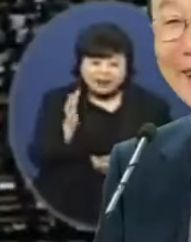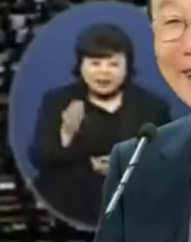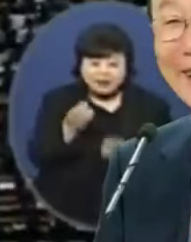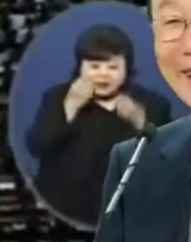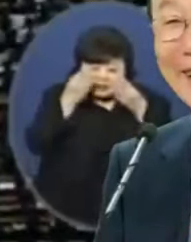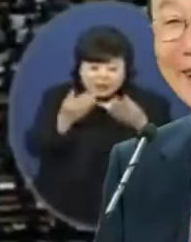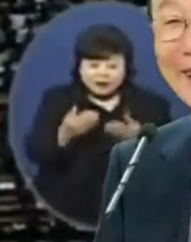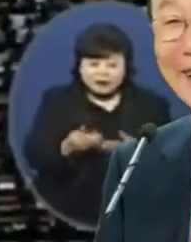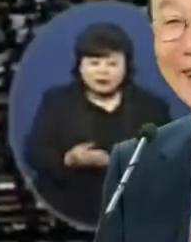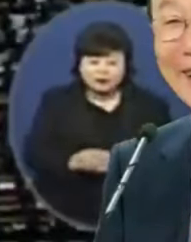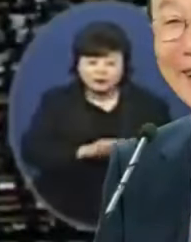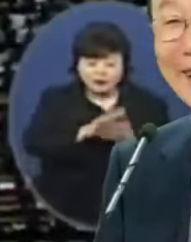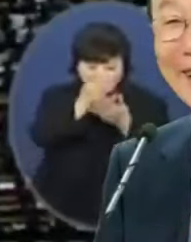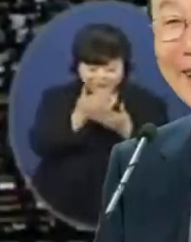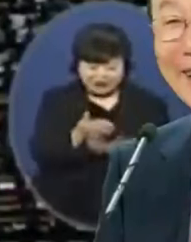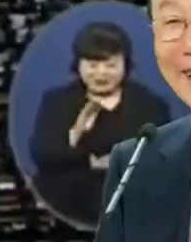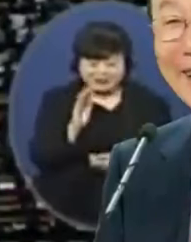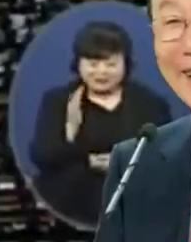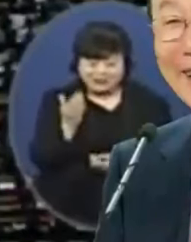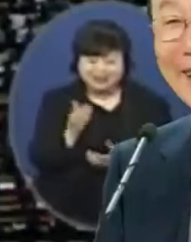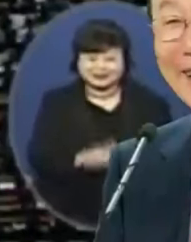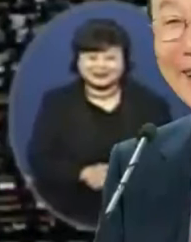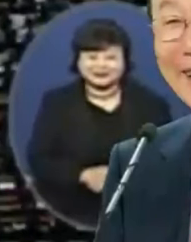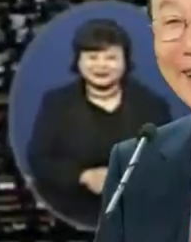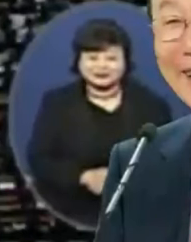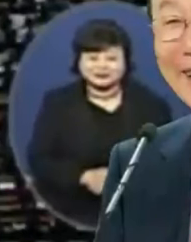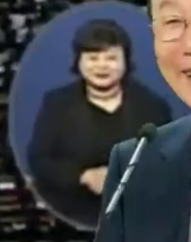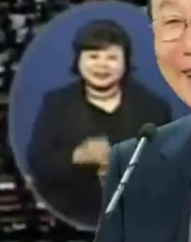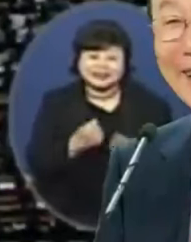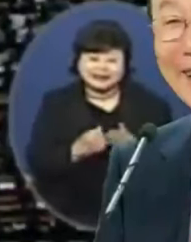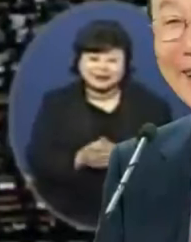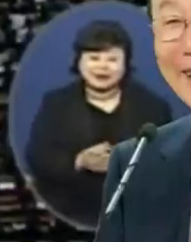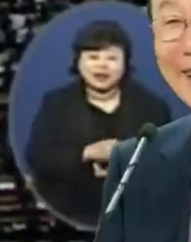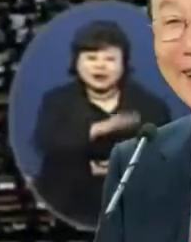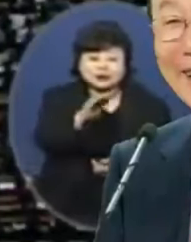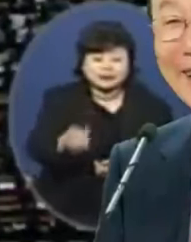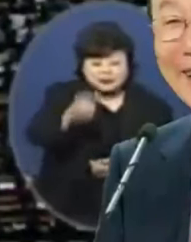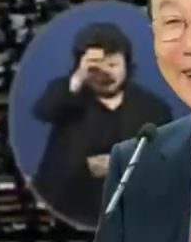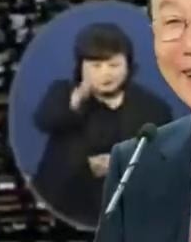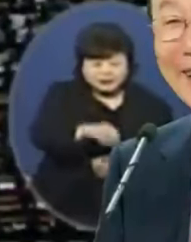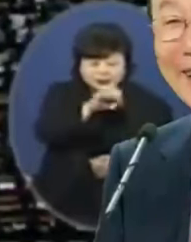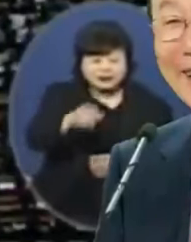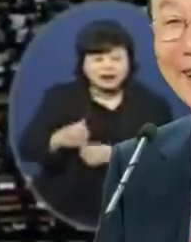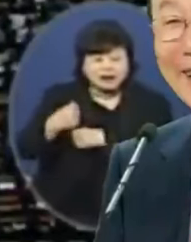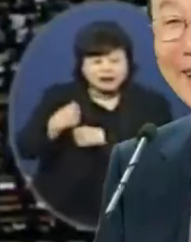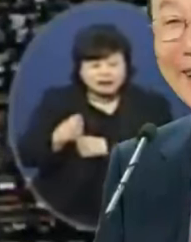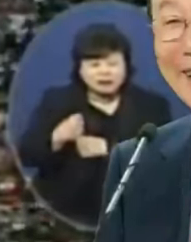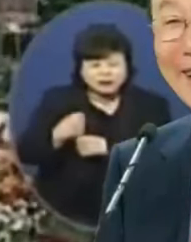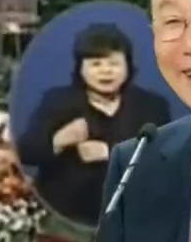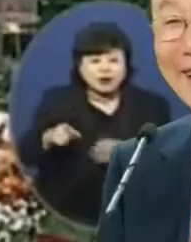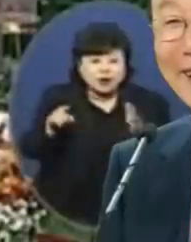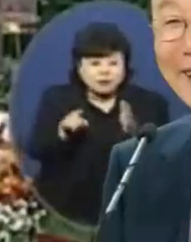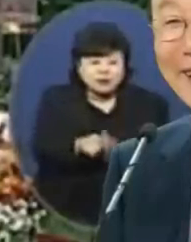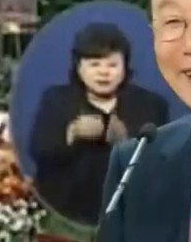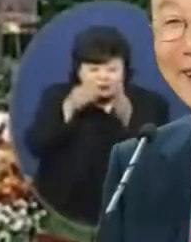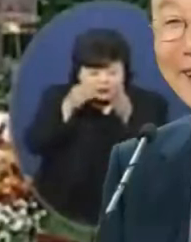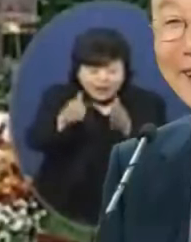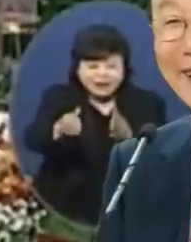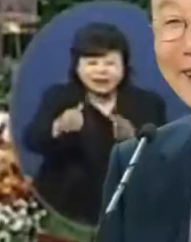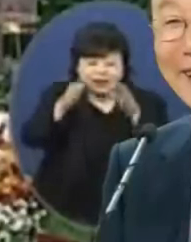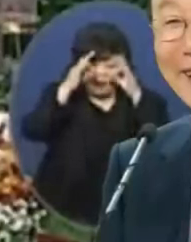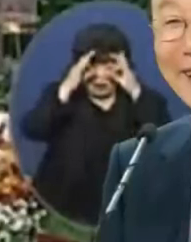새로운 사람으로 더 변화되는 것입니다. 그렇기 때문에 우리는 십자가를 걸머쥐고는 믿음으로 행하고 보는